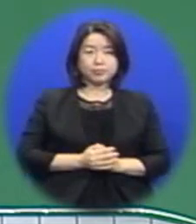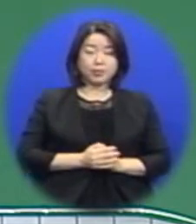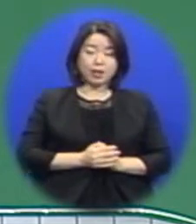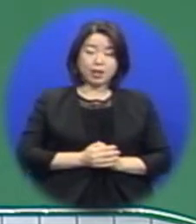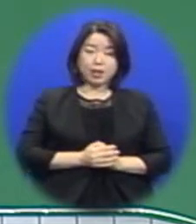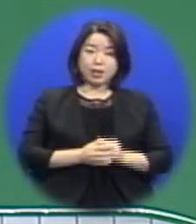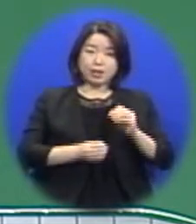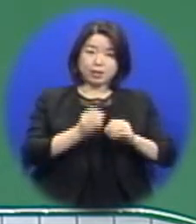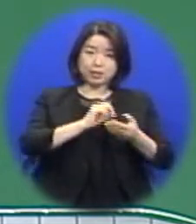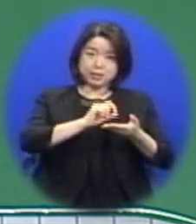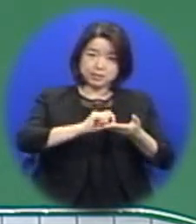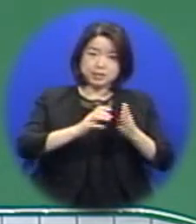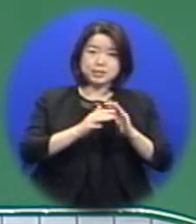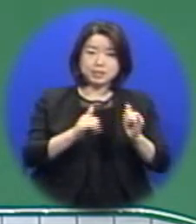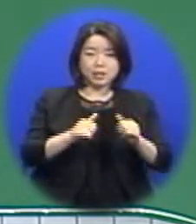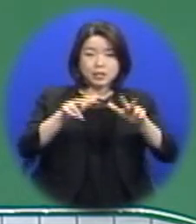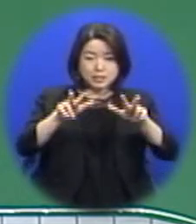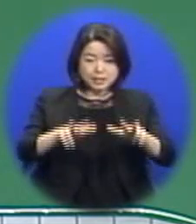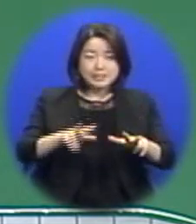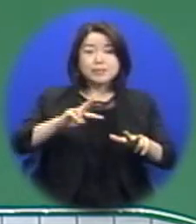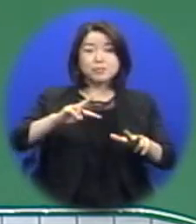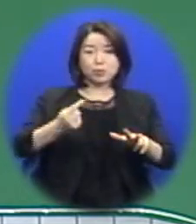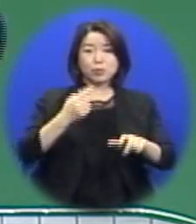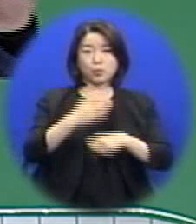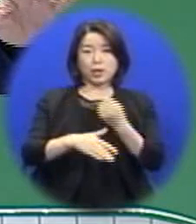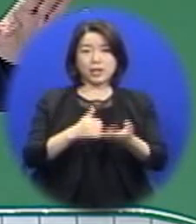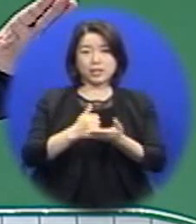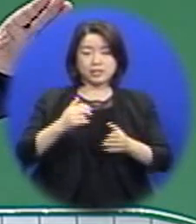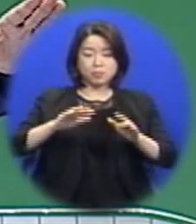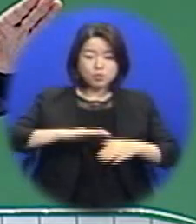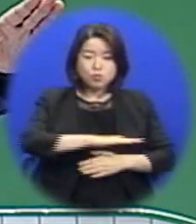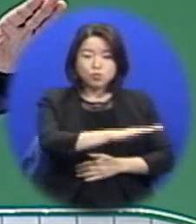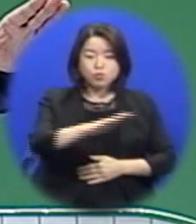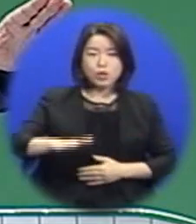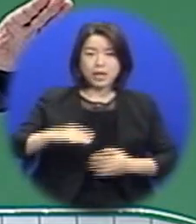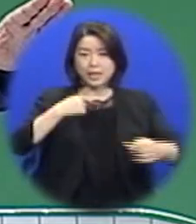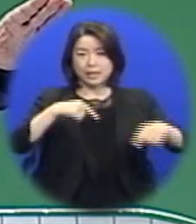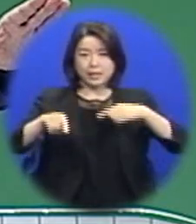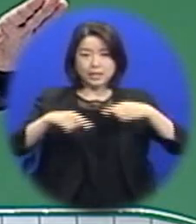그는 지금도 하나님이 우리를 다스리고 계시다고,